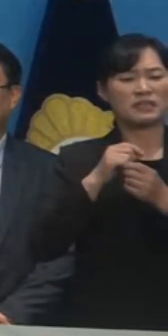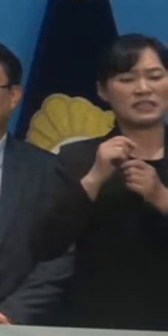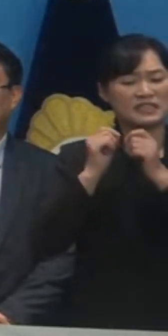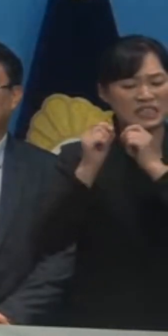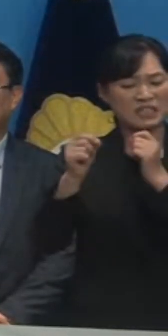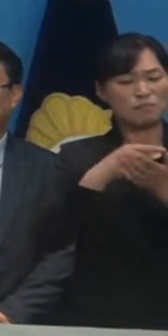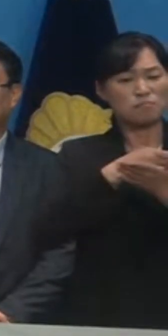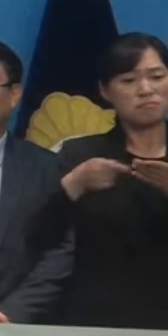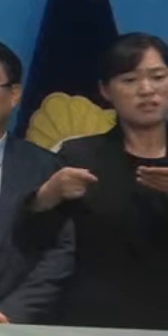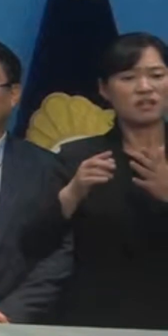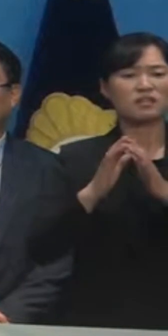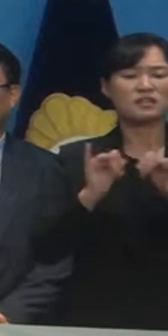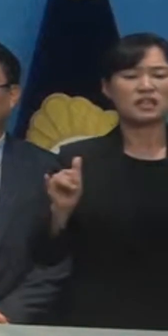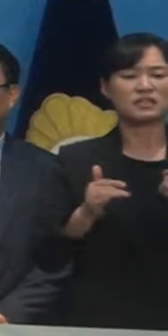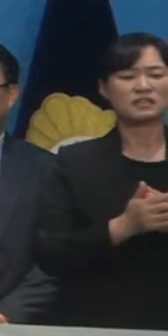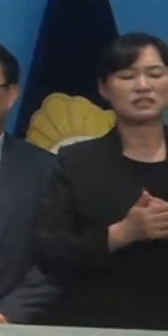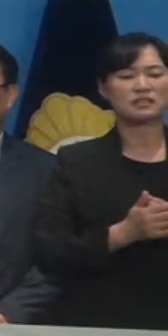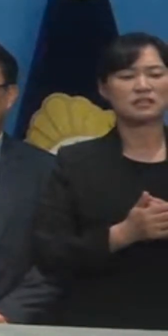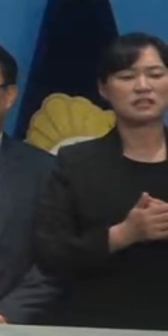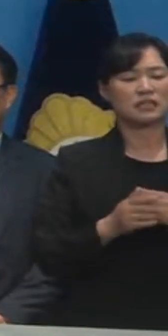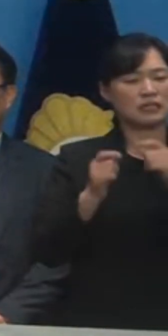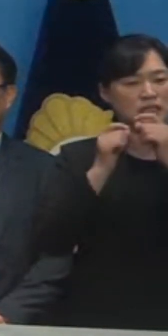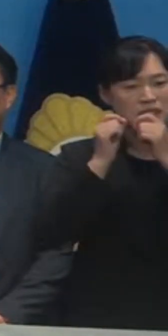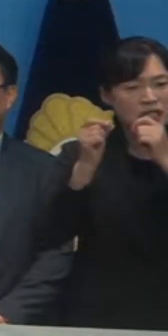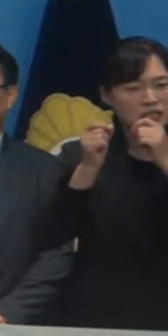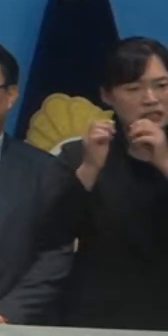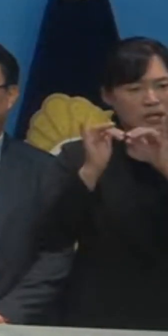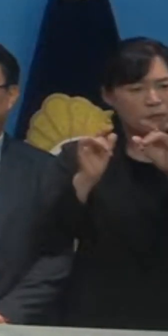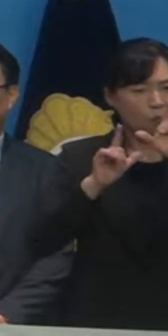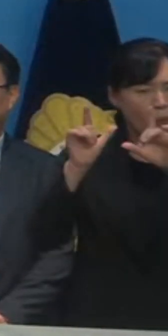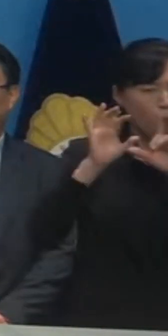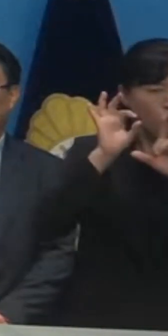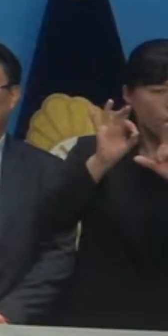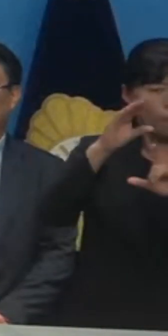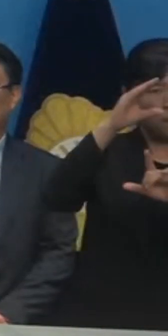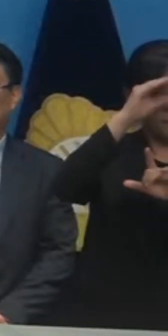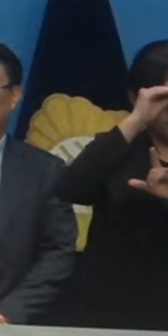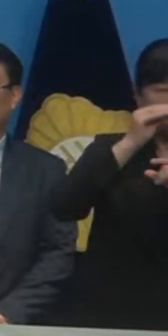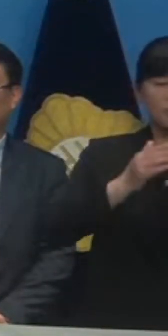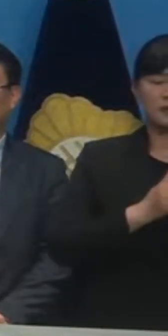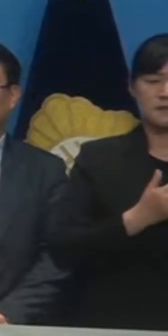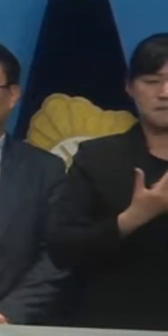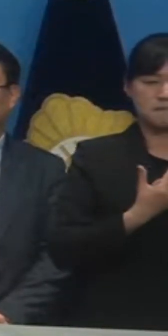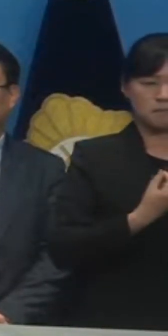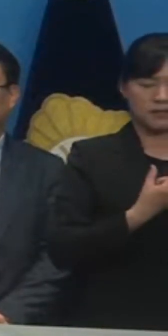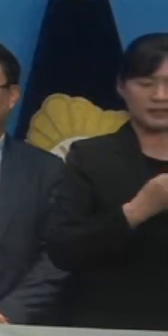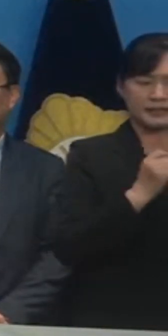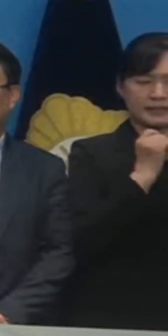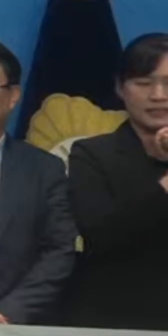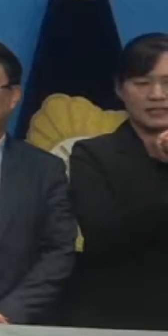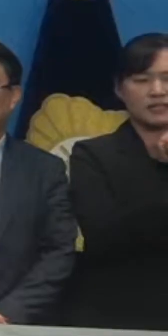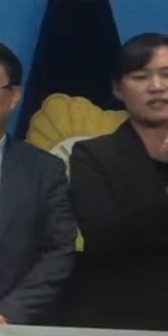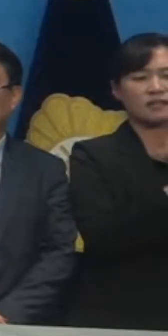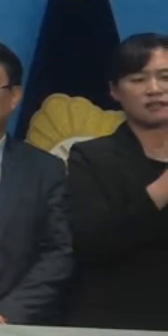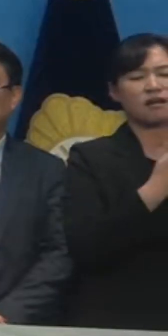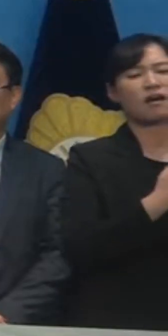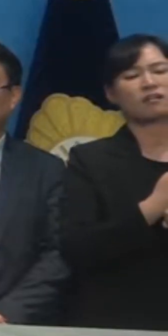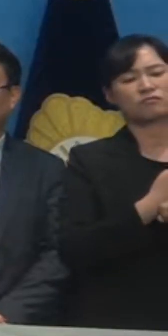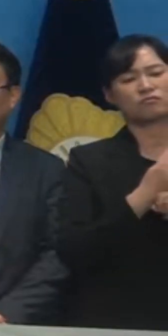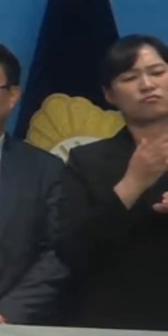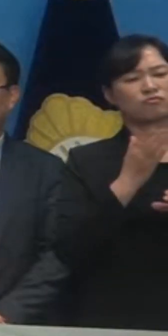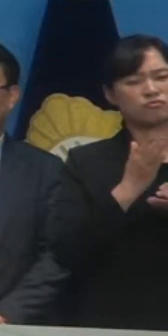이러한 사기꾼들의 행태를 따라 배워서 또다시 이 같은 사기를 똑같이 치고